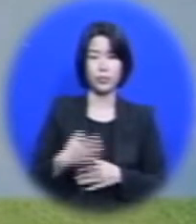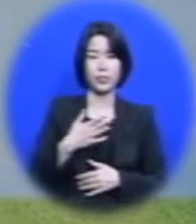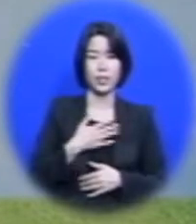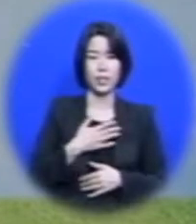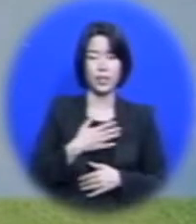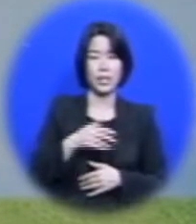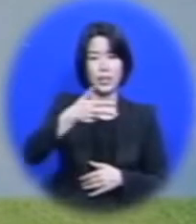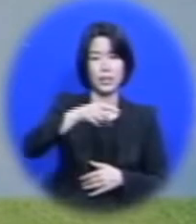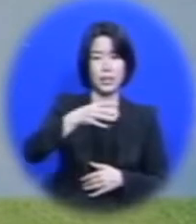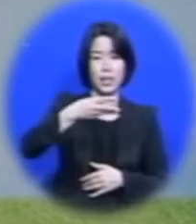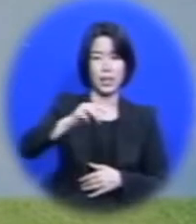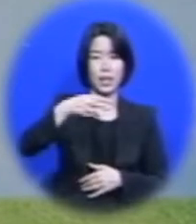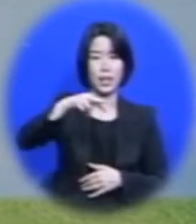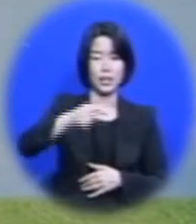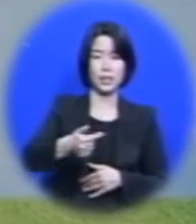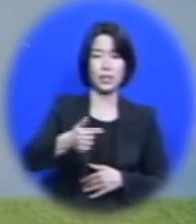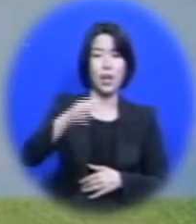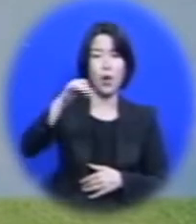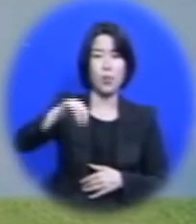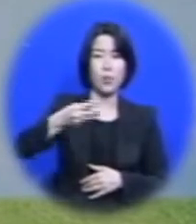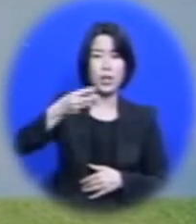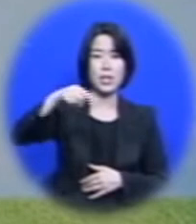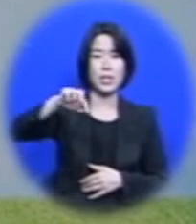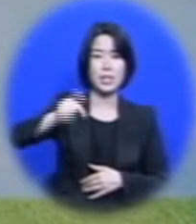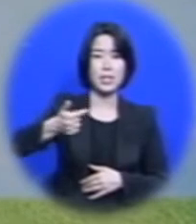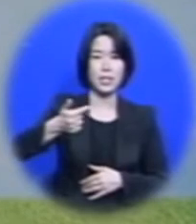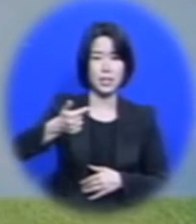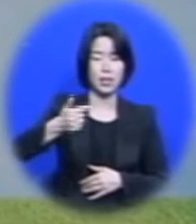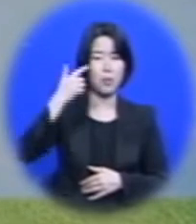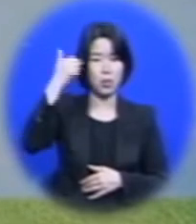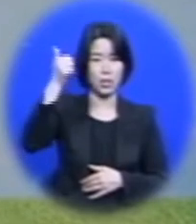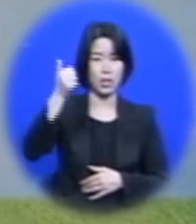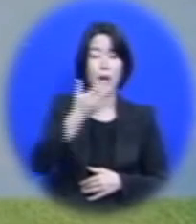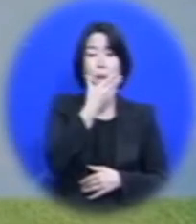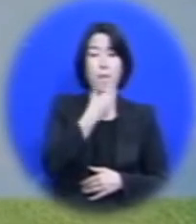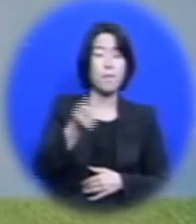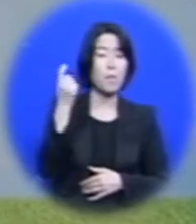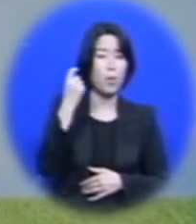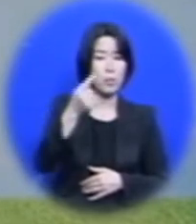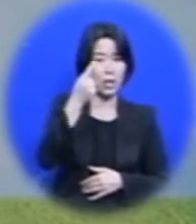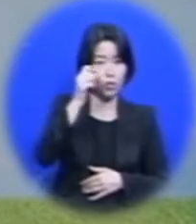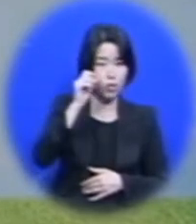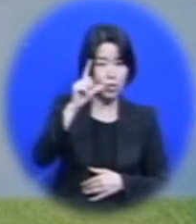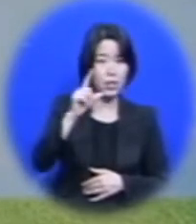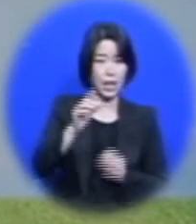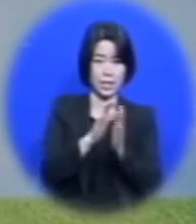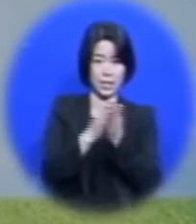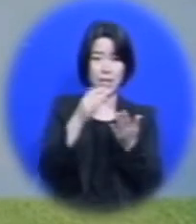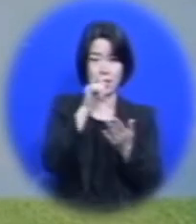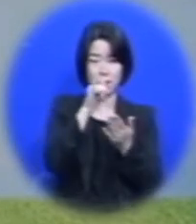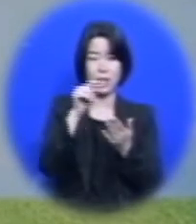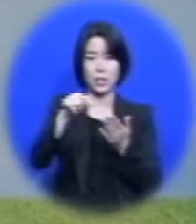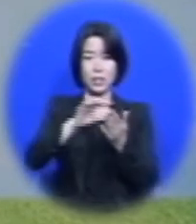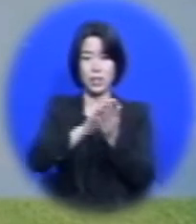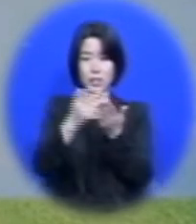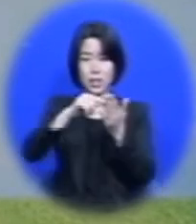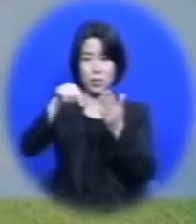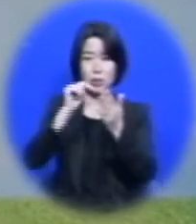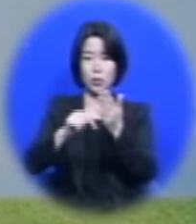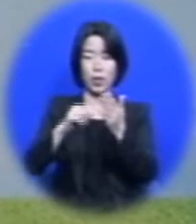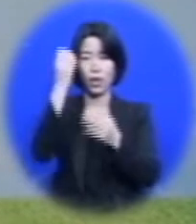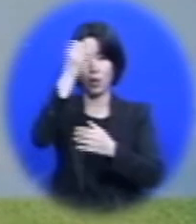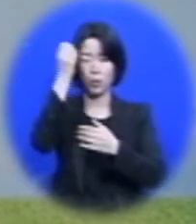제라드 윌슨 목사님이 쓰신 복음의 눈뜨다라는 책이 있습니다. 그 책 속에